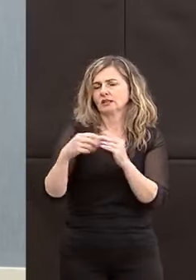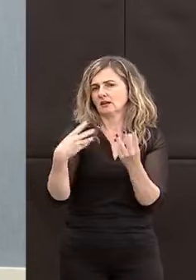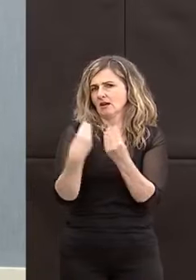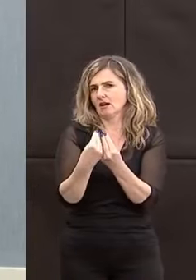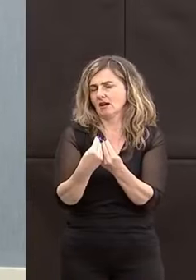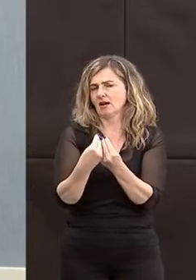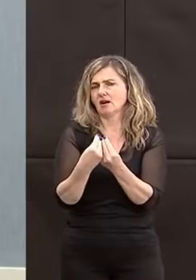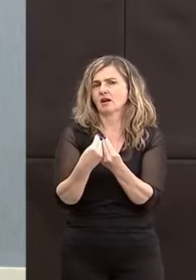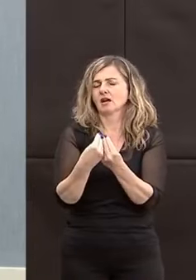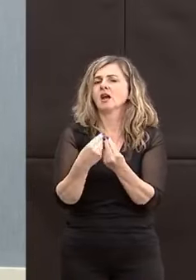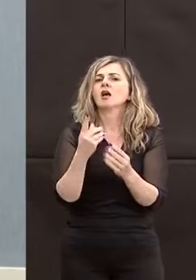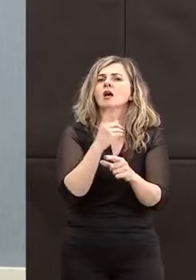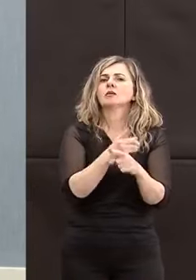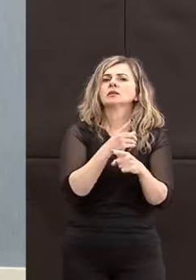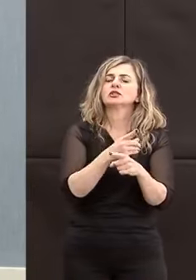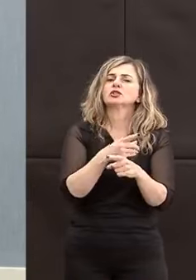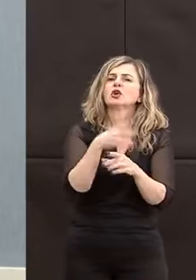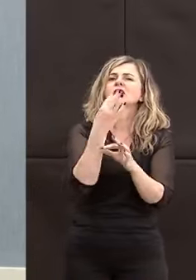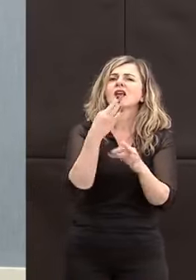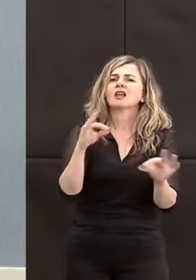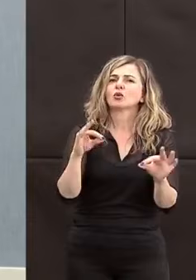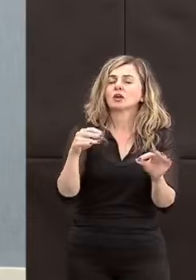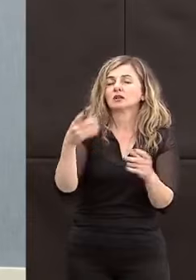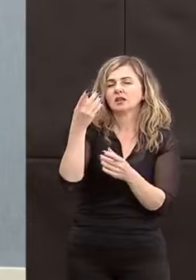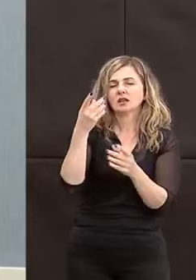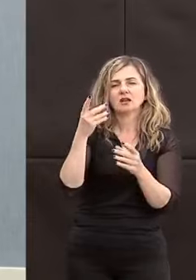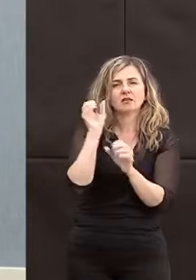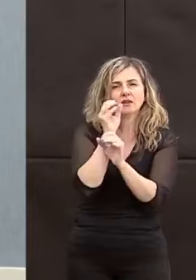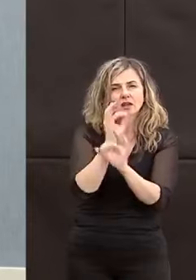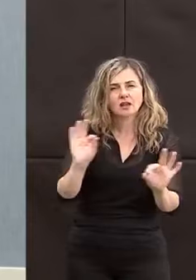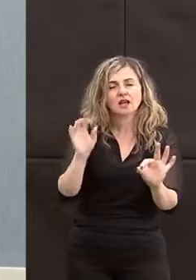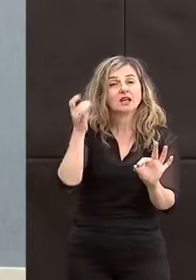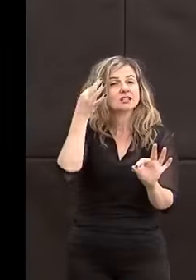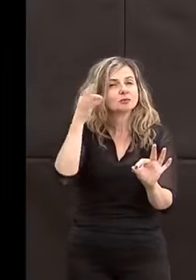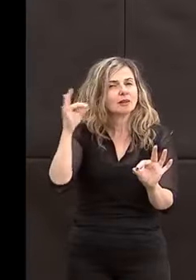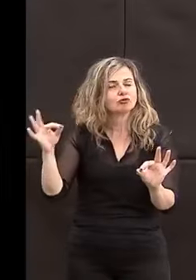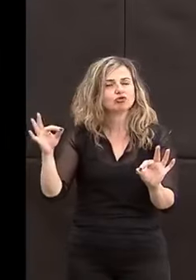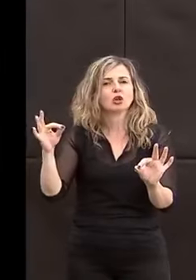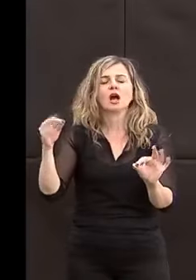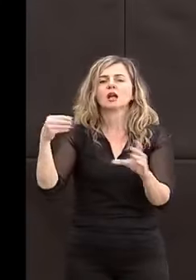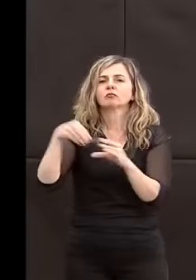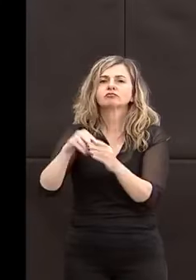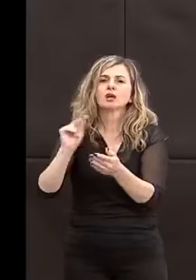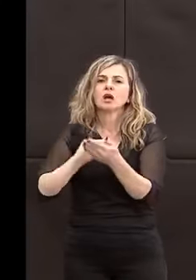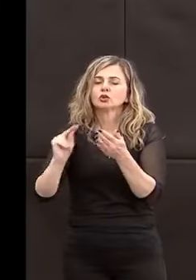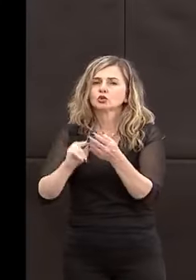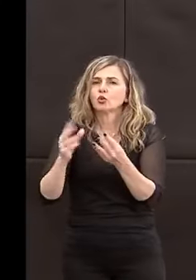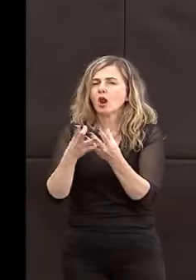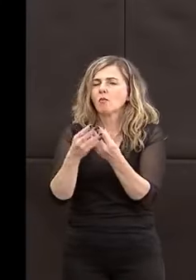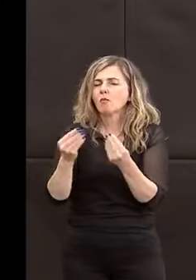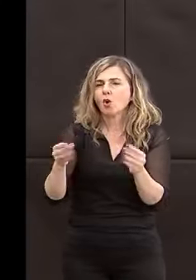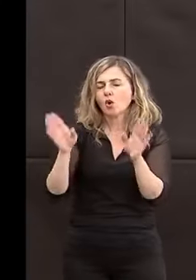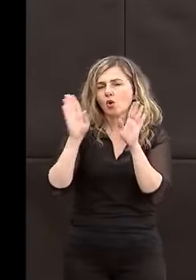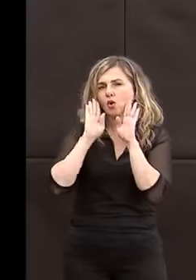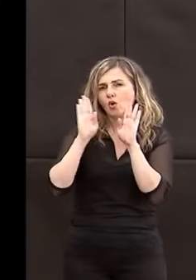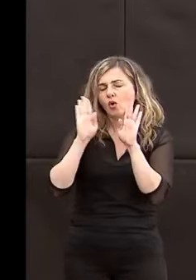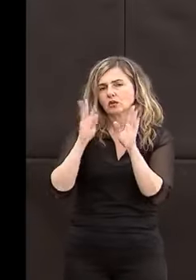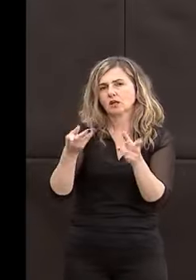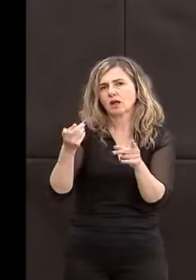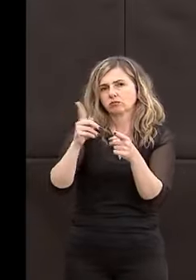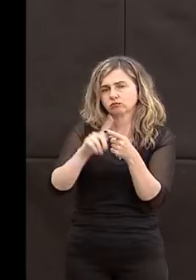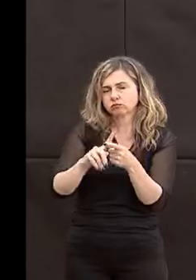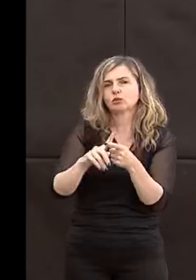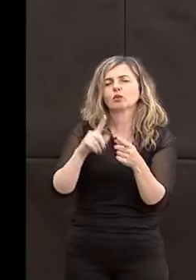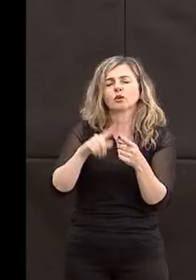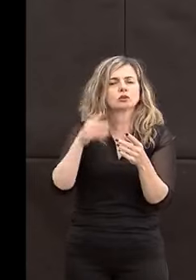che per quanto riguarda i bisogni educativi speciali all'interno delle scuole ci sia molta più attenzione e e perciò su questo penso che sia